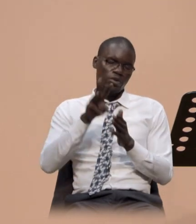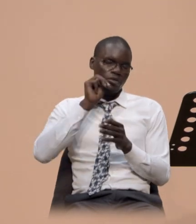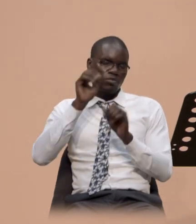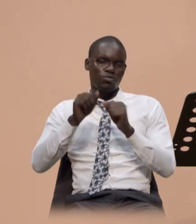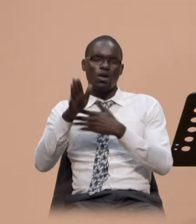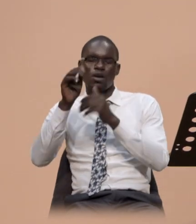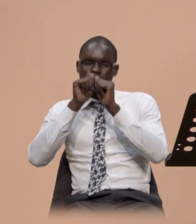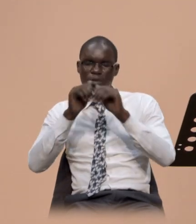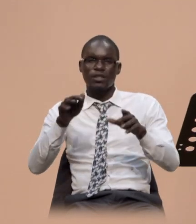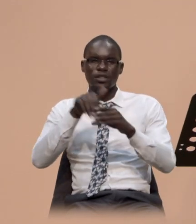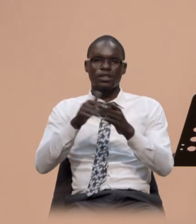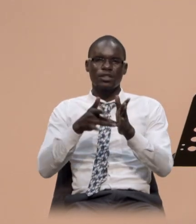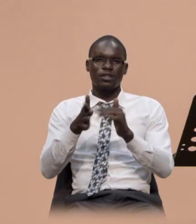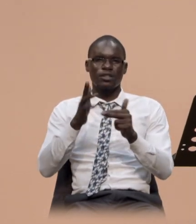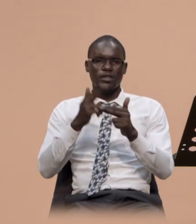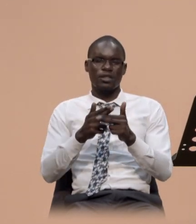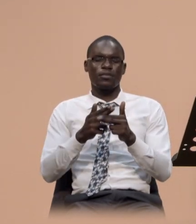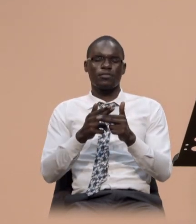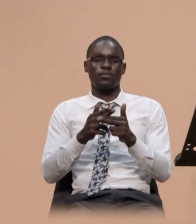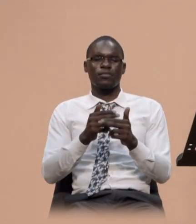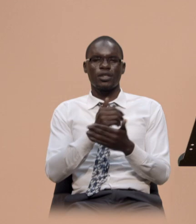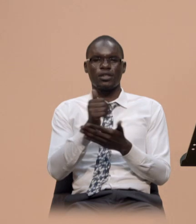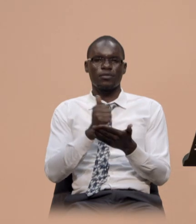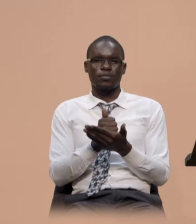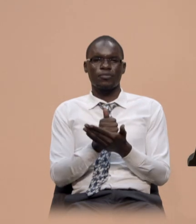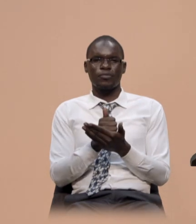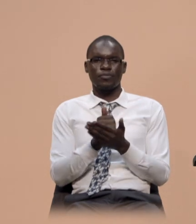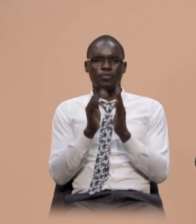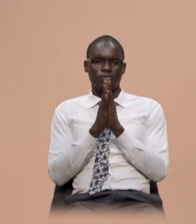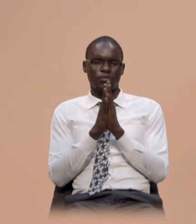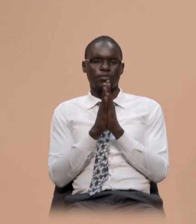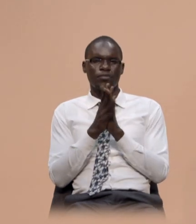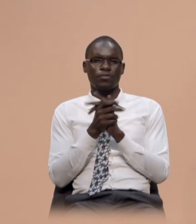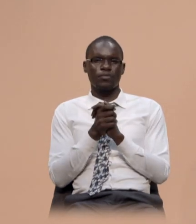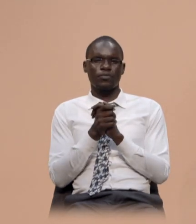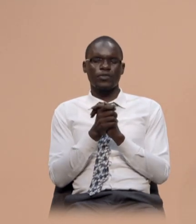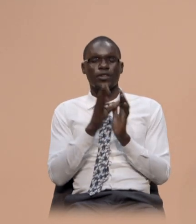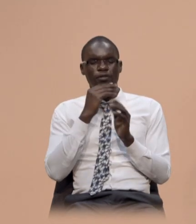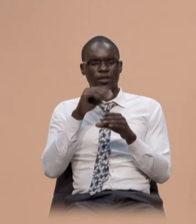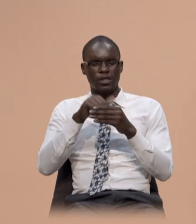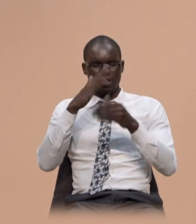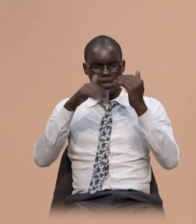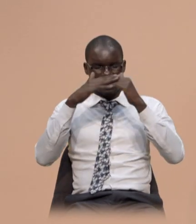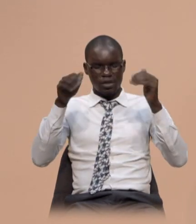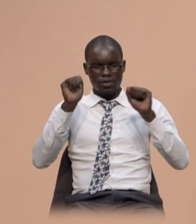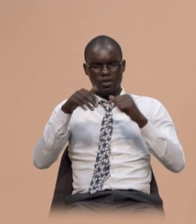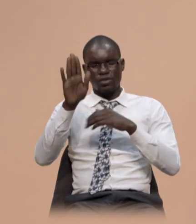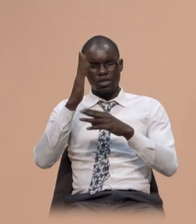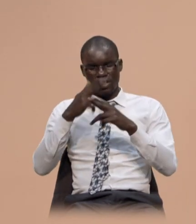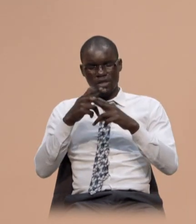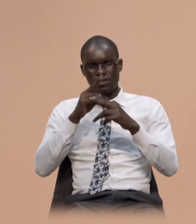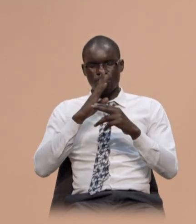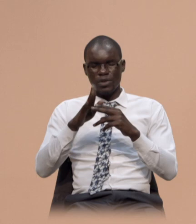Bwana akubariki kwa jina la Yesu Kristo aliye mkombozi wetu. Amen. Tuombe pamoja. Baba wetu wa mbinguni, jina lako